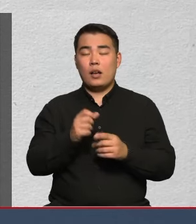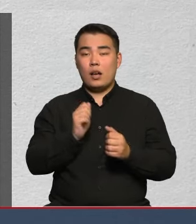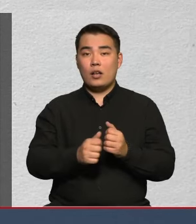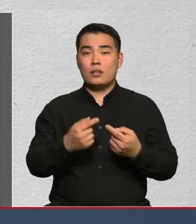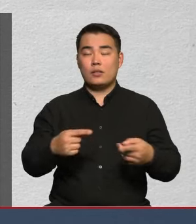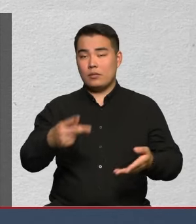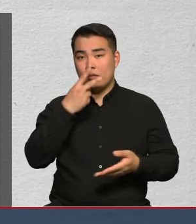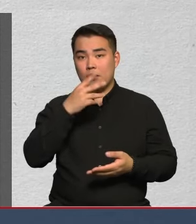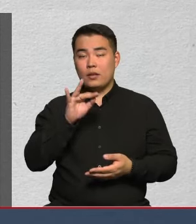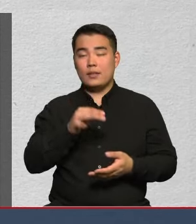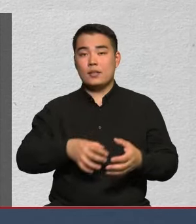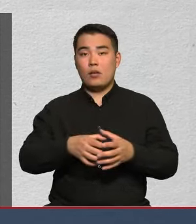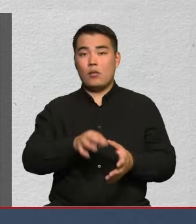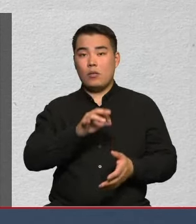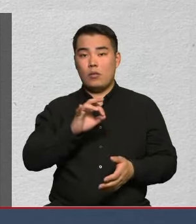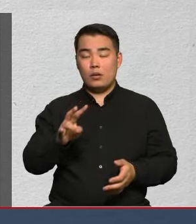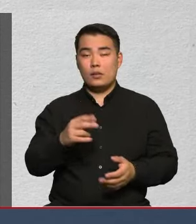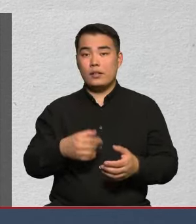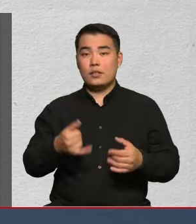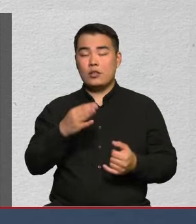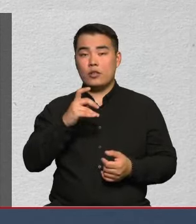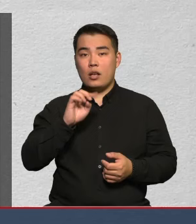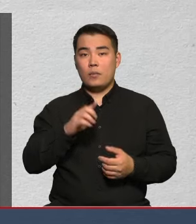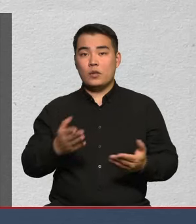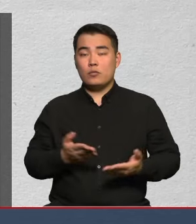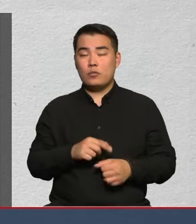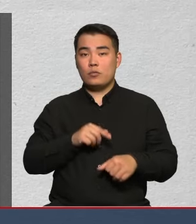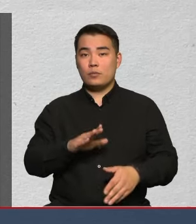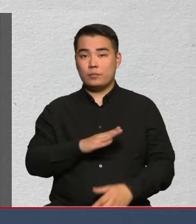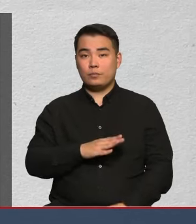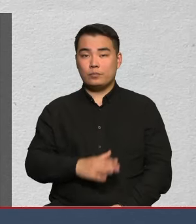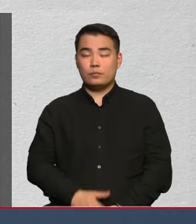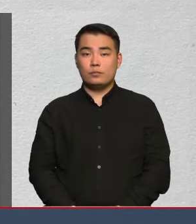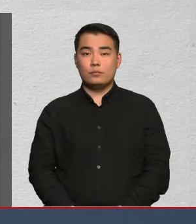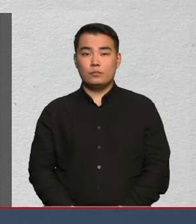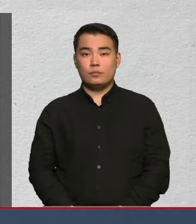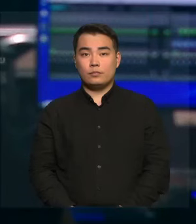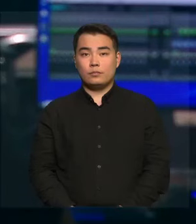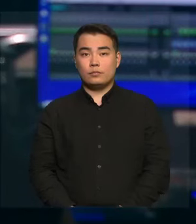түрлігіне қарамастан Біріккен ұлттар ұйымының штаб пәтерінде тұрғандай сезіндік.